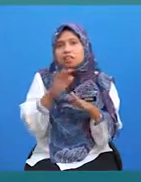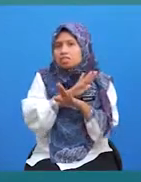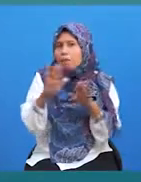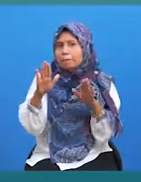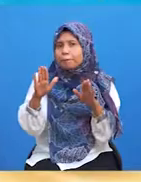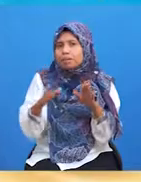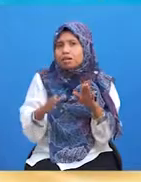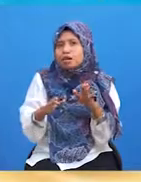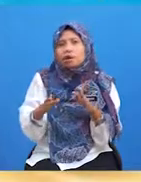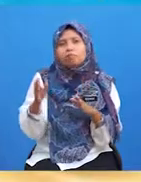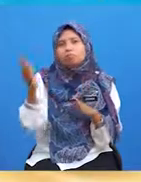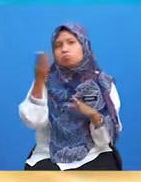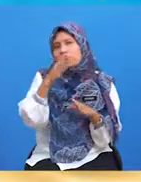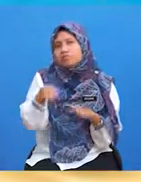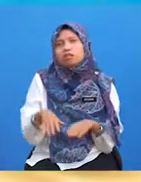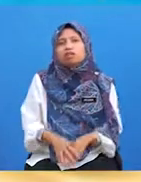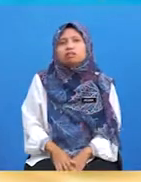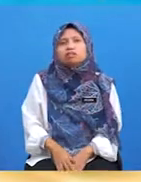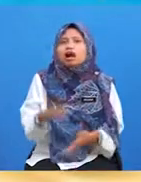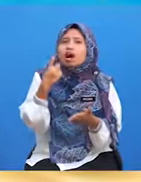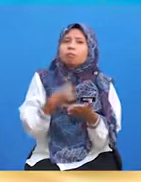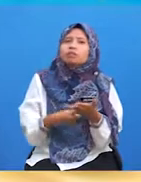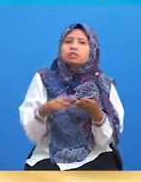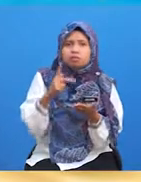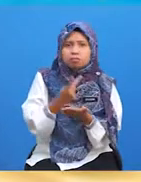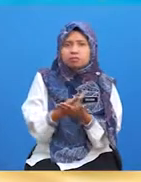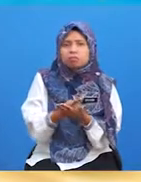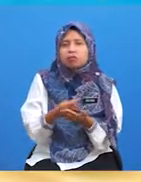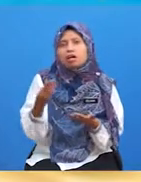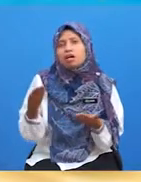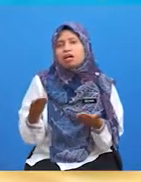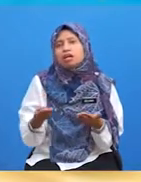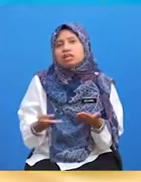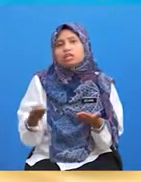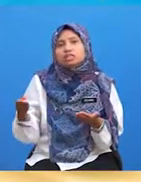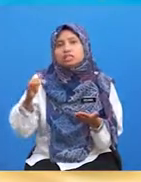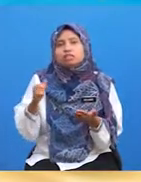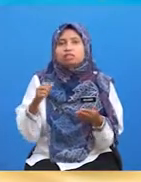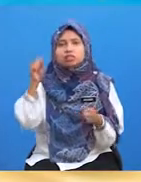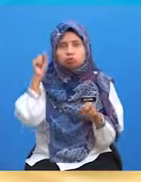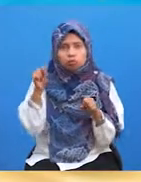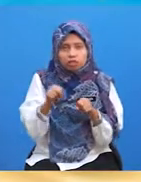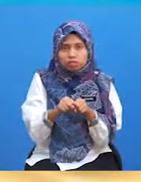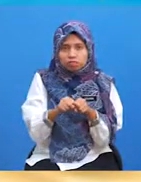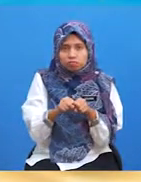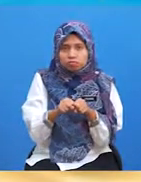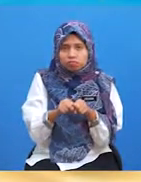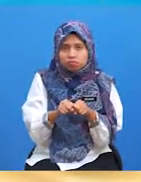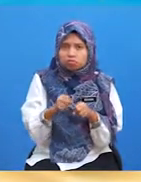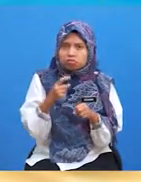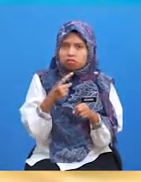bantahan. Agaknya, apa peribahasa yang sesuai untuk orang yang hanya mengikut